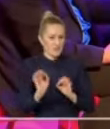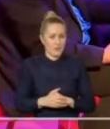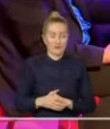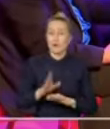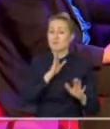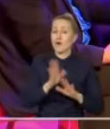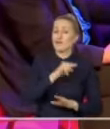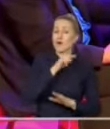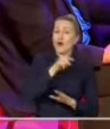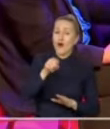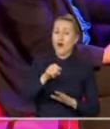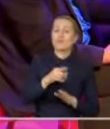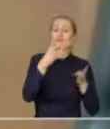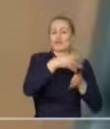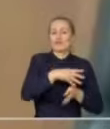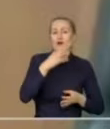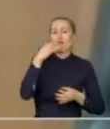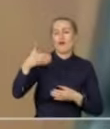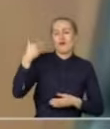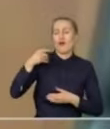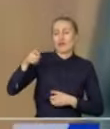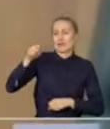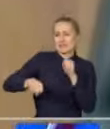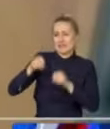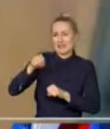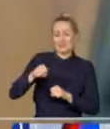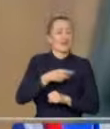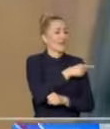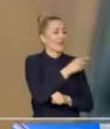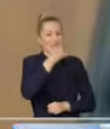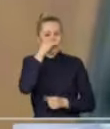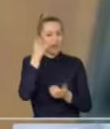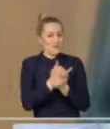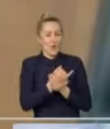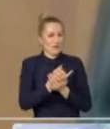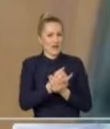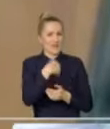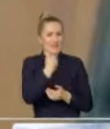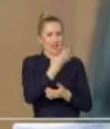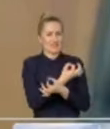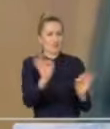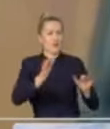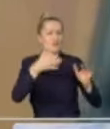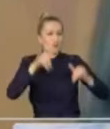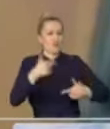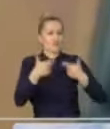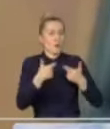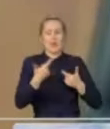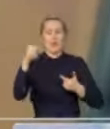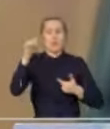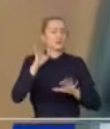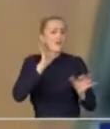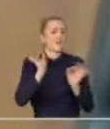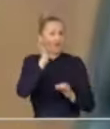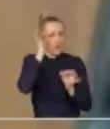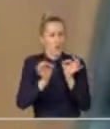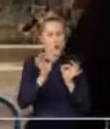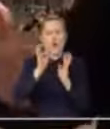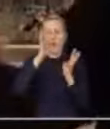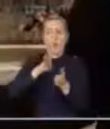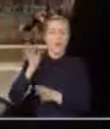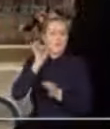książki teraz wypowiada się sędzia. Nie mogą zostać zwolnieni z zachowania zasad należytej staranności przy podawaniu informacji o innych